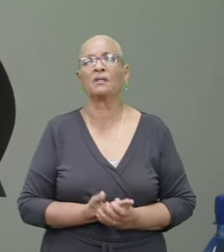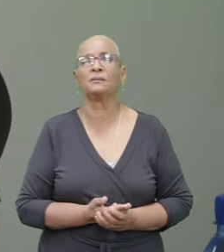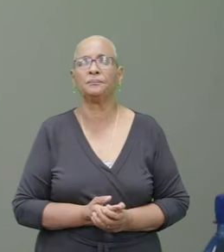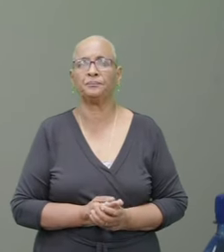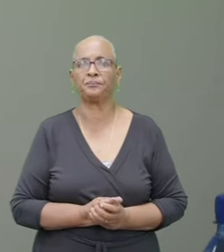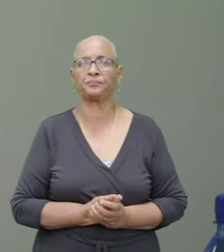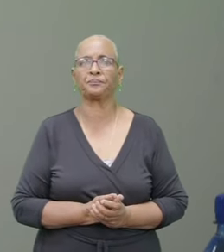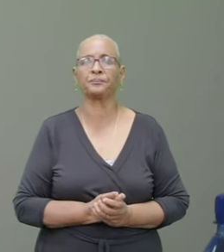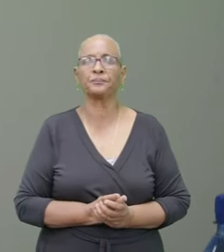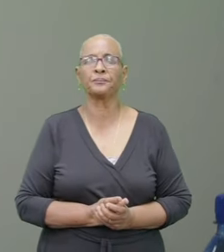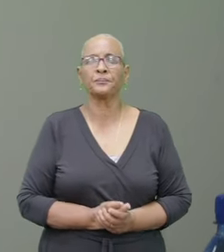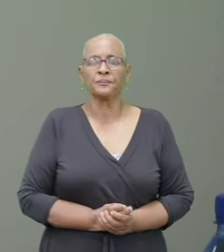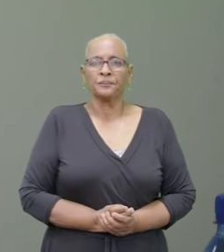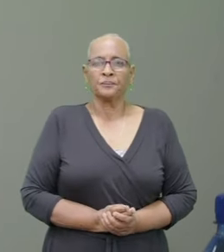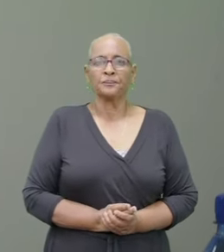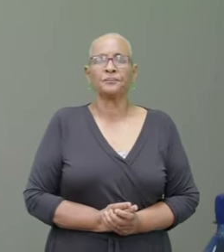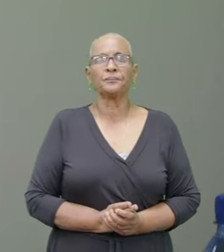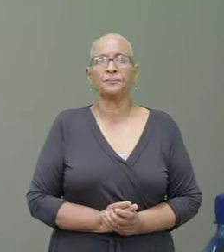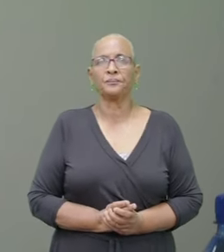hebben.